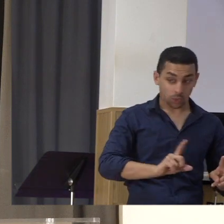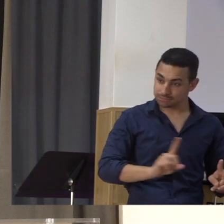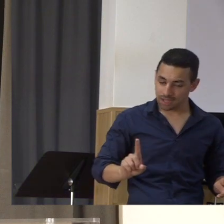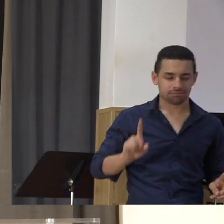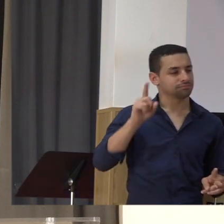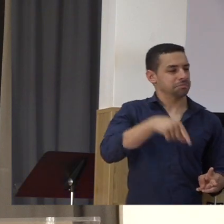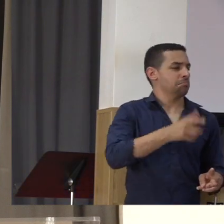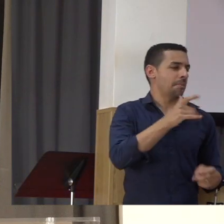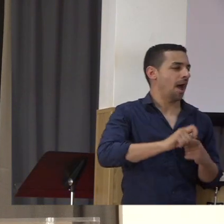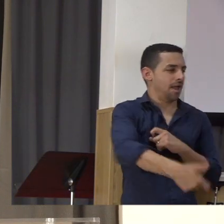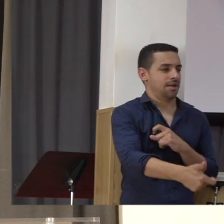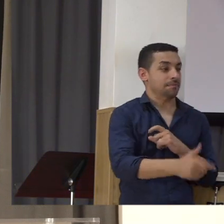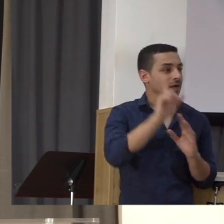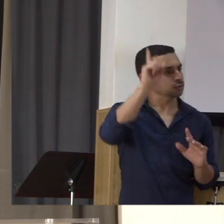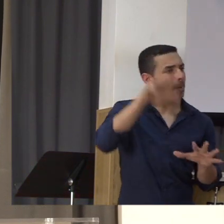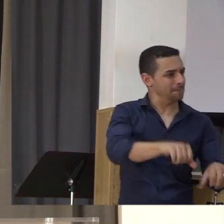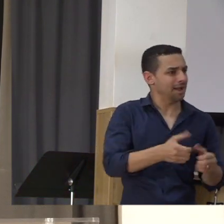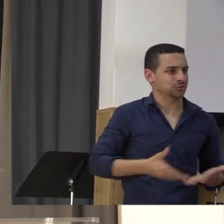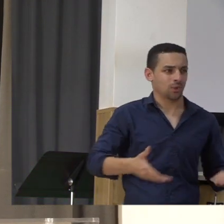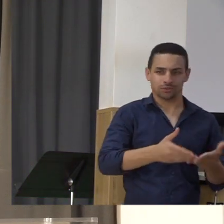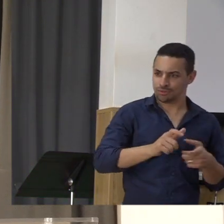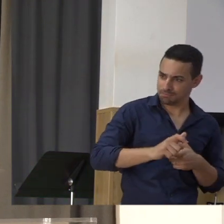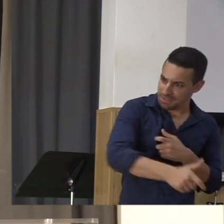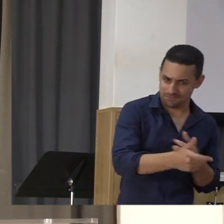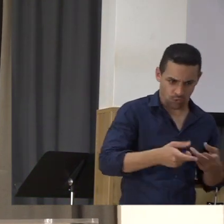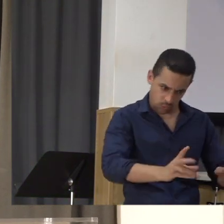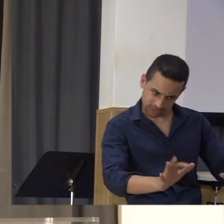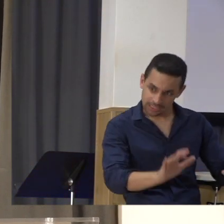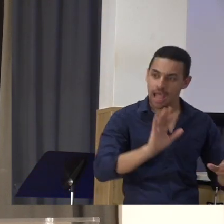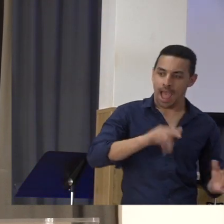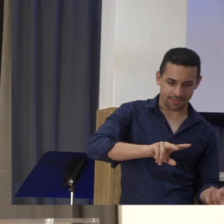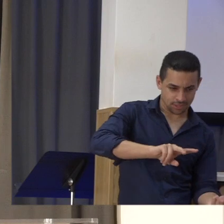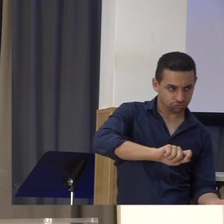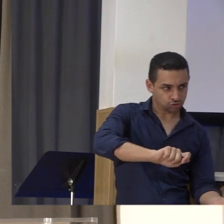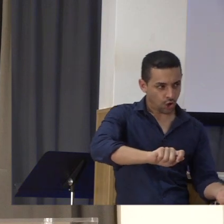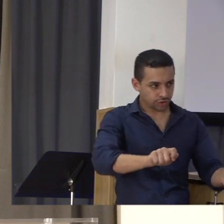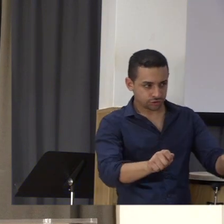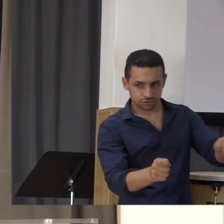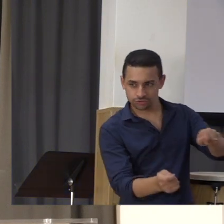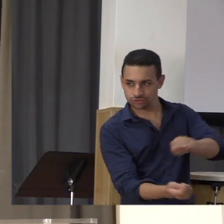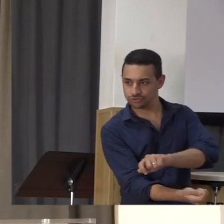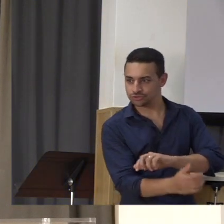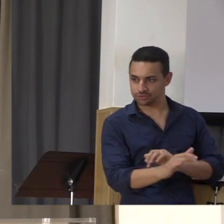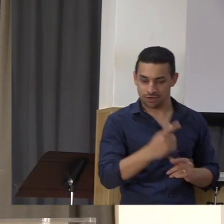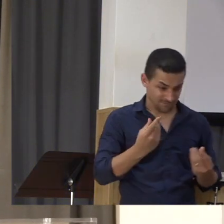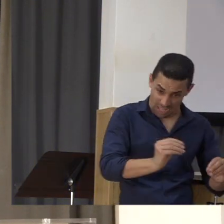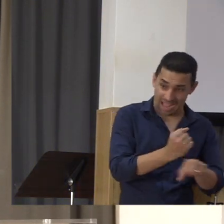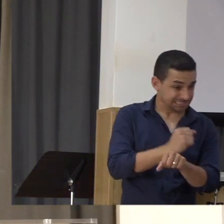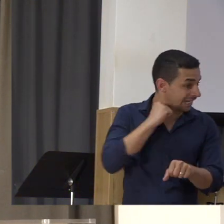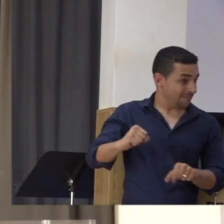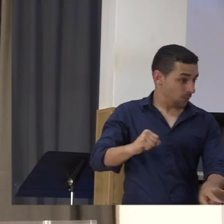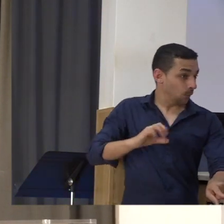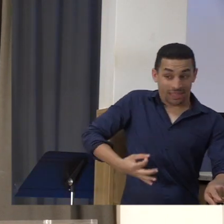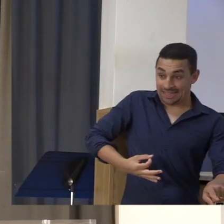n'arrivera pas. Dieu utilise une situation. Il laisse faire, mais il va le retourner. Il va la retourner la situation. Il est vendu comme